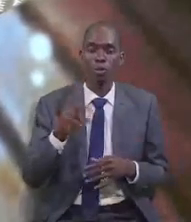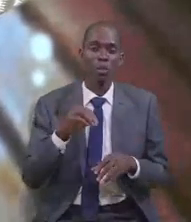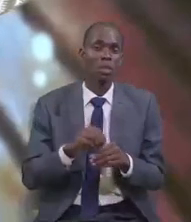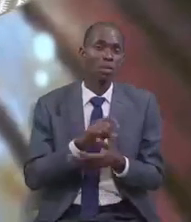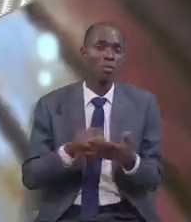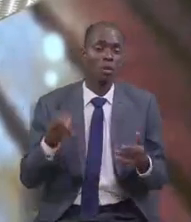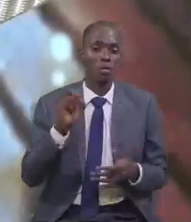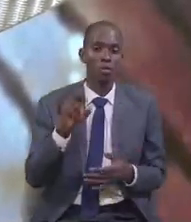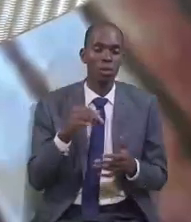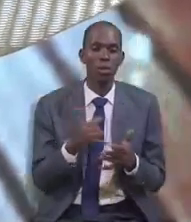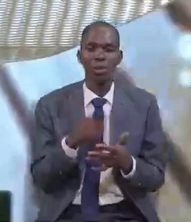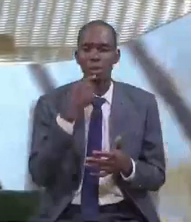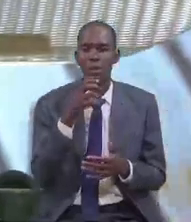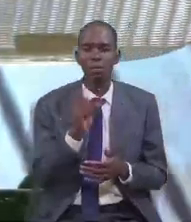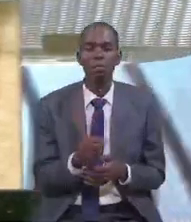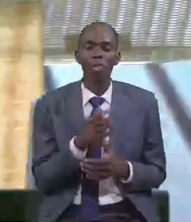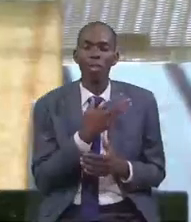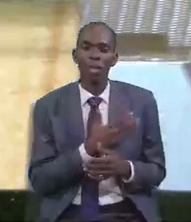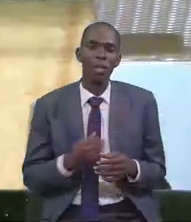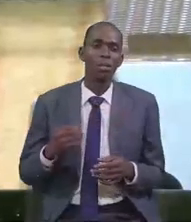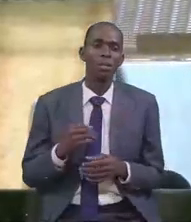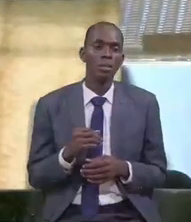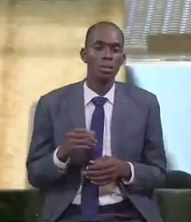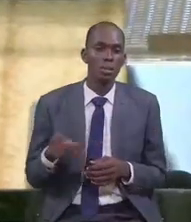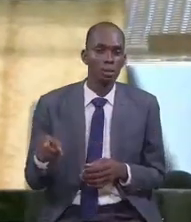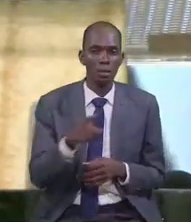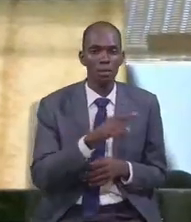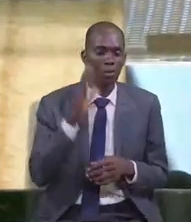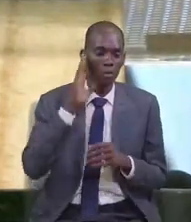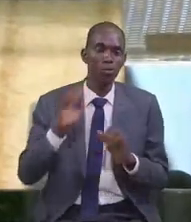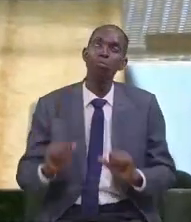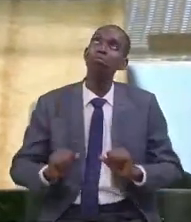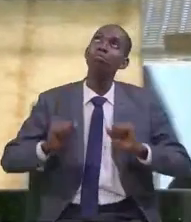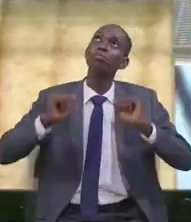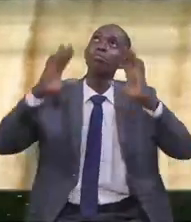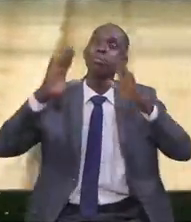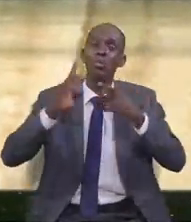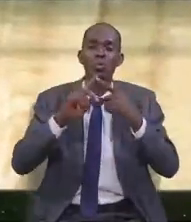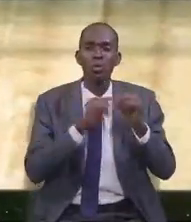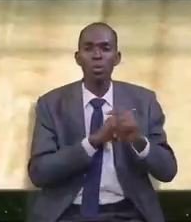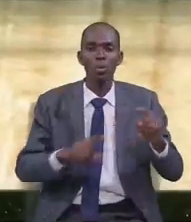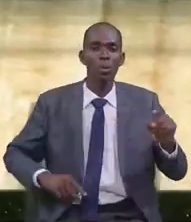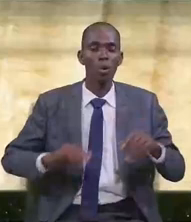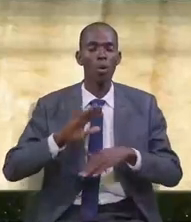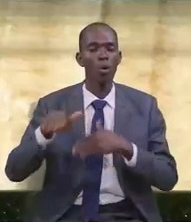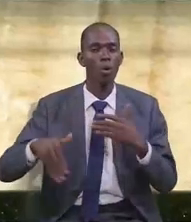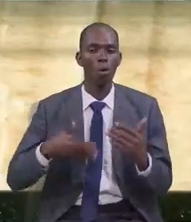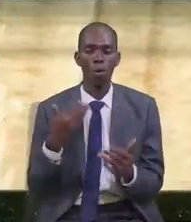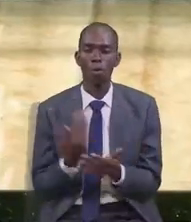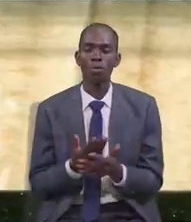il consacrera de nouveau à l'Éternel les jours de son